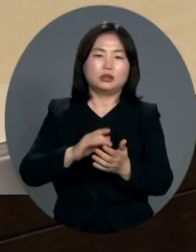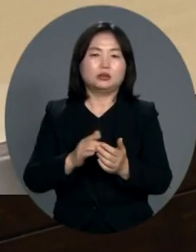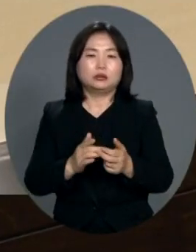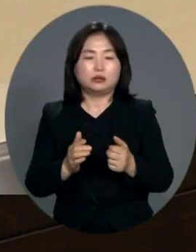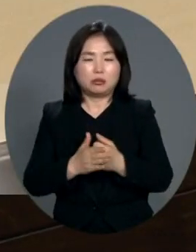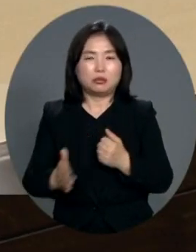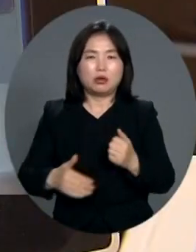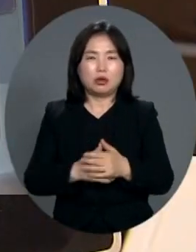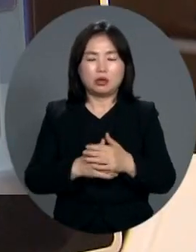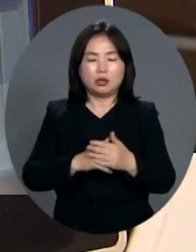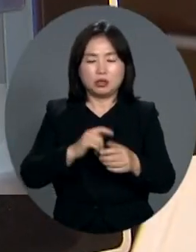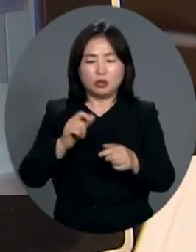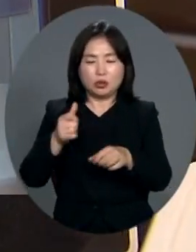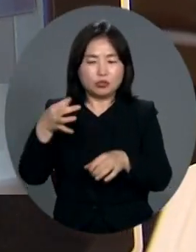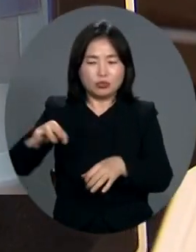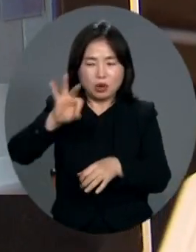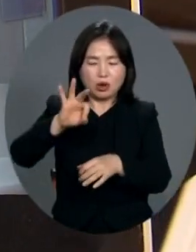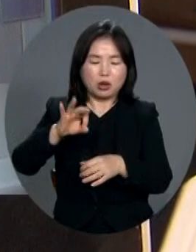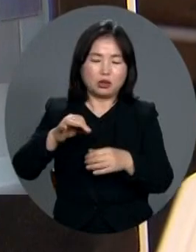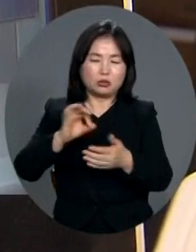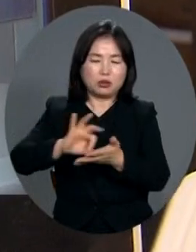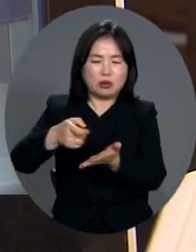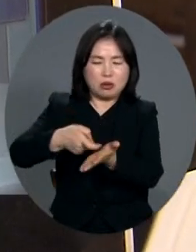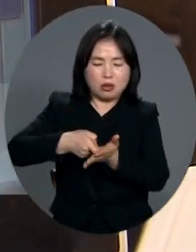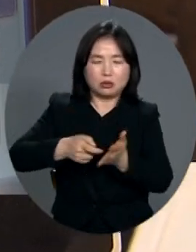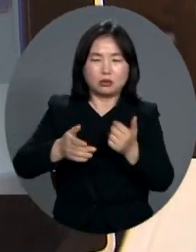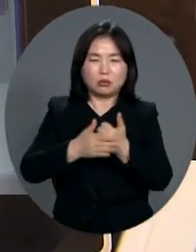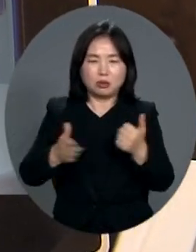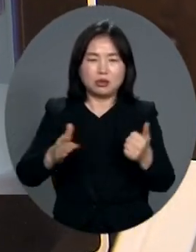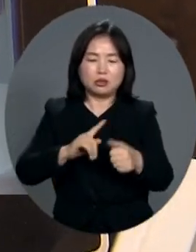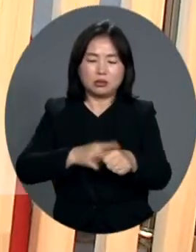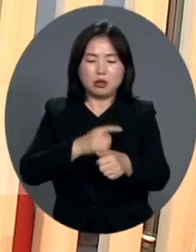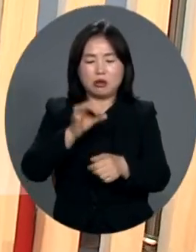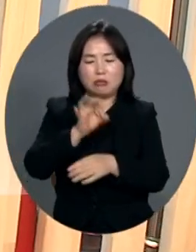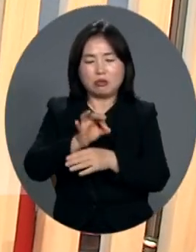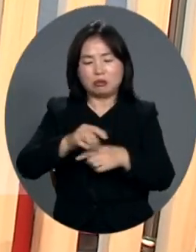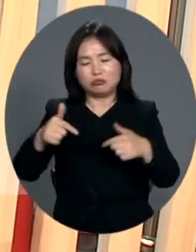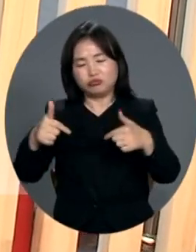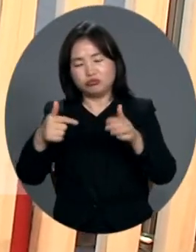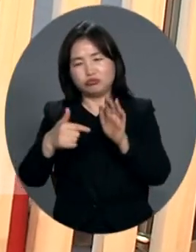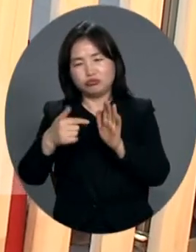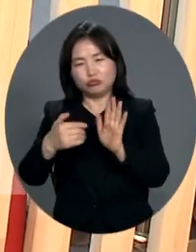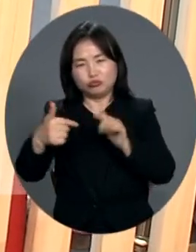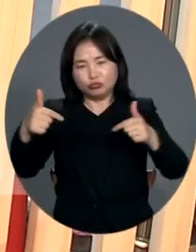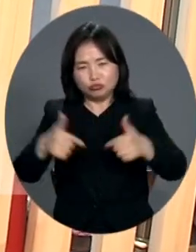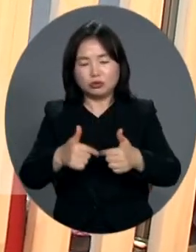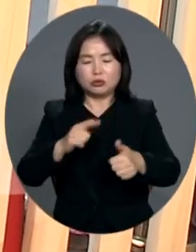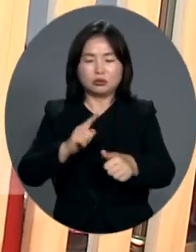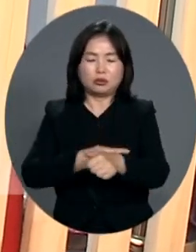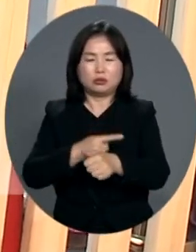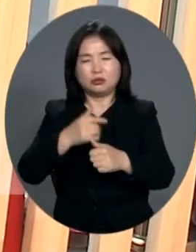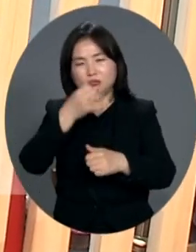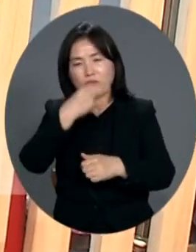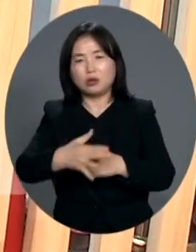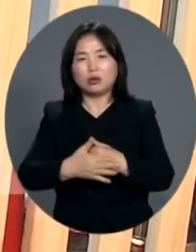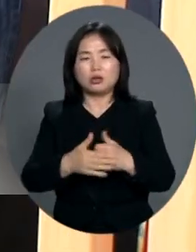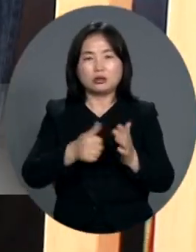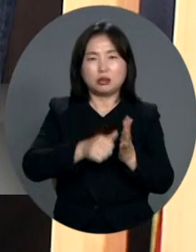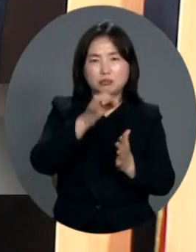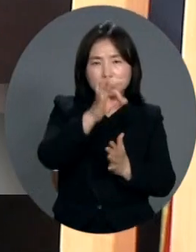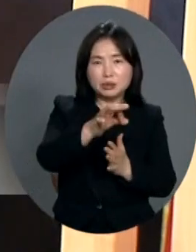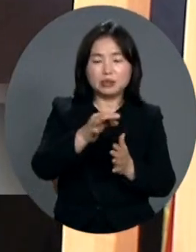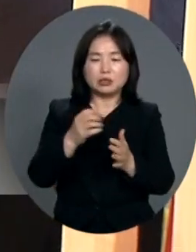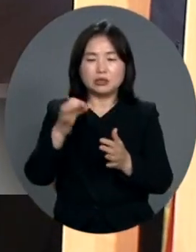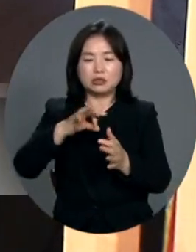잡고 고물가로 지갑까지 닫으면서 매출이 나날이 곤두박질이라는 겁니다. 여기에 식자재와 인건비,